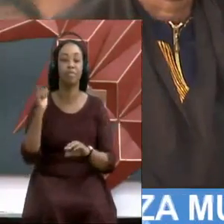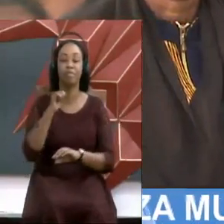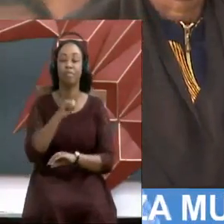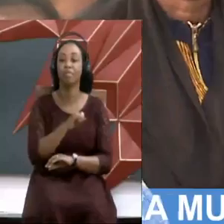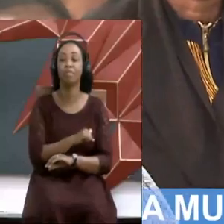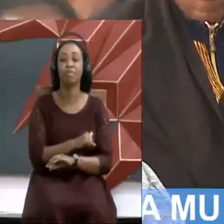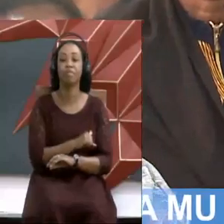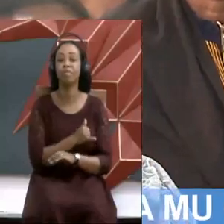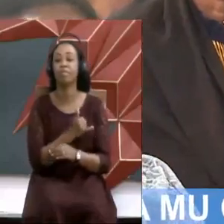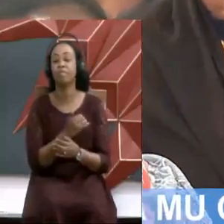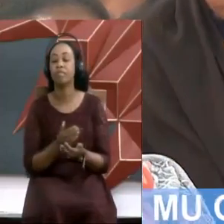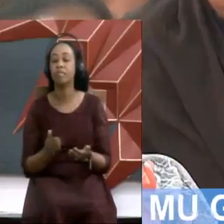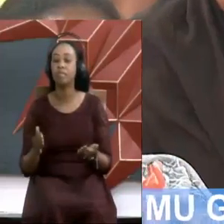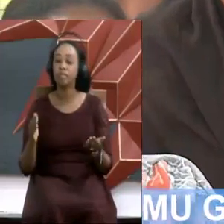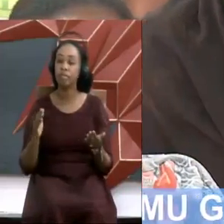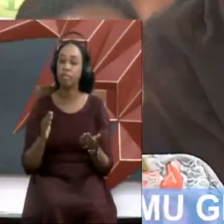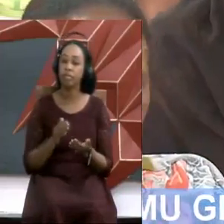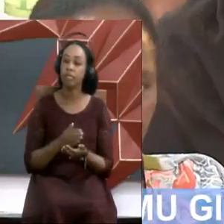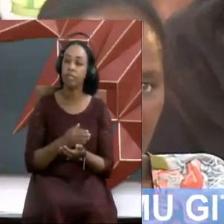itabaki